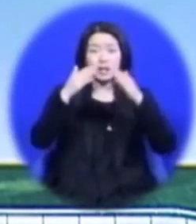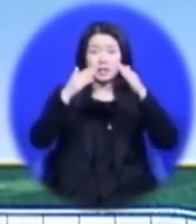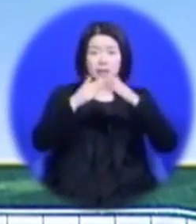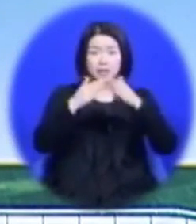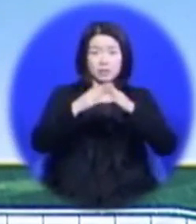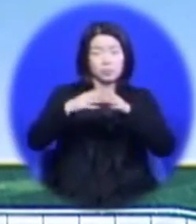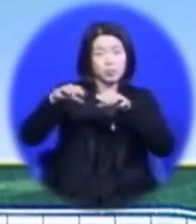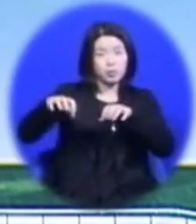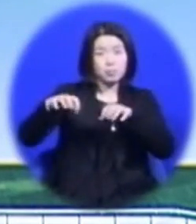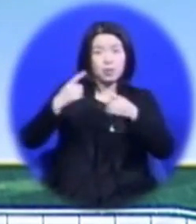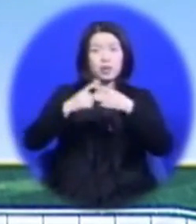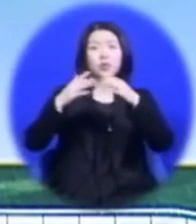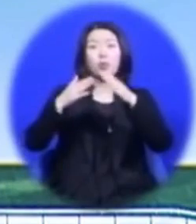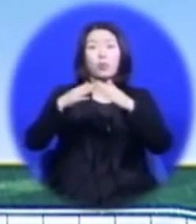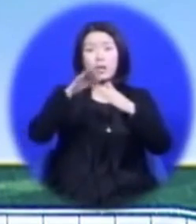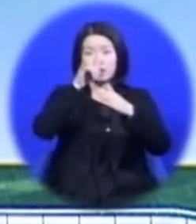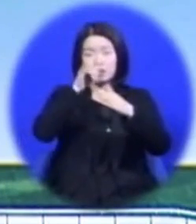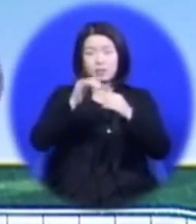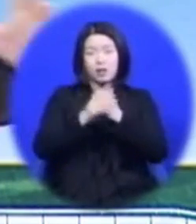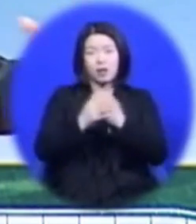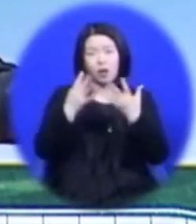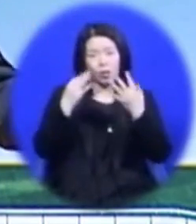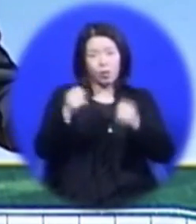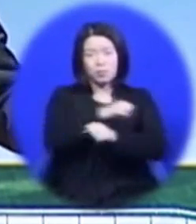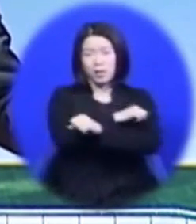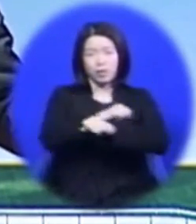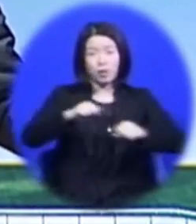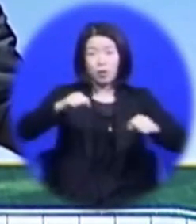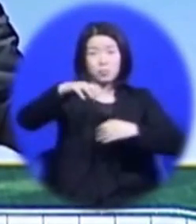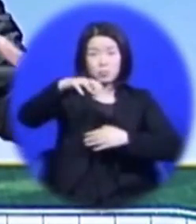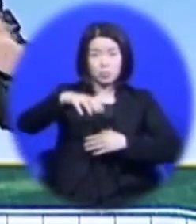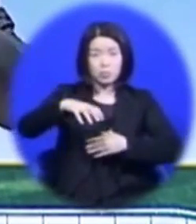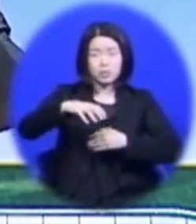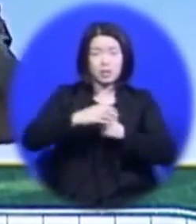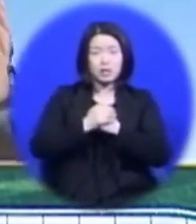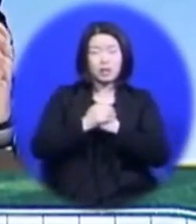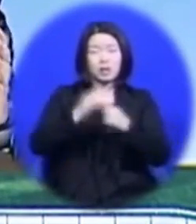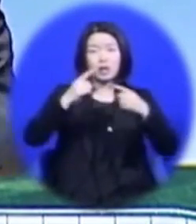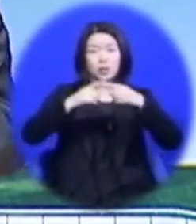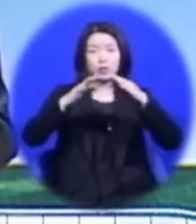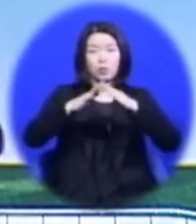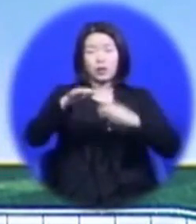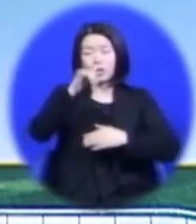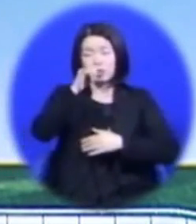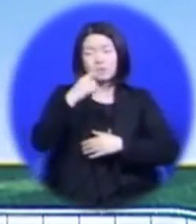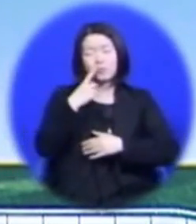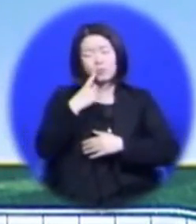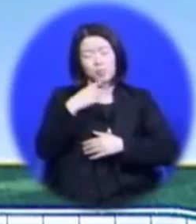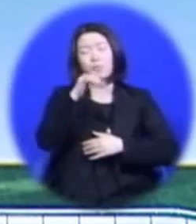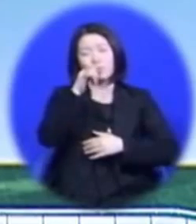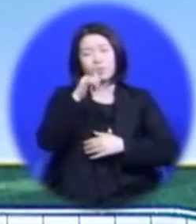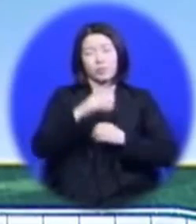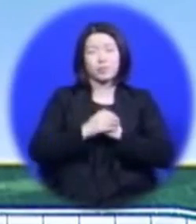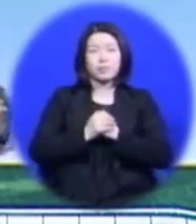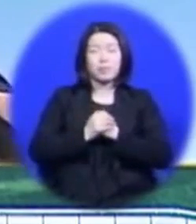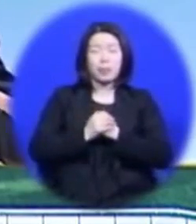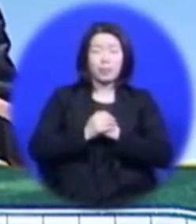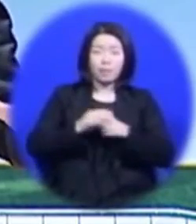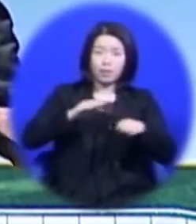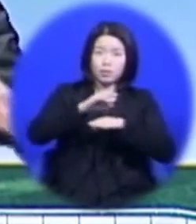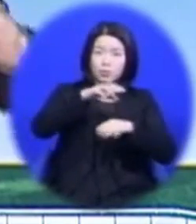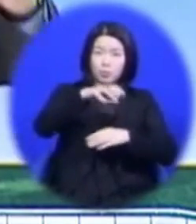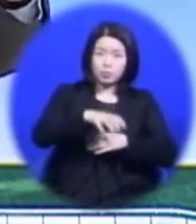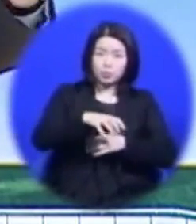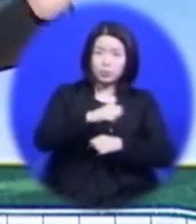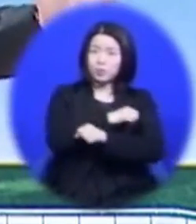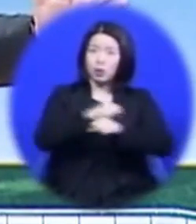옆이 교회였습니다. 얼마나 넓은 공간에 교회가 있는지 부러웠습니다. 주차장도 넓은데